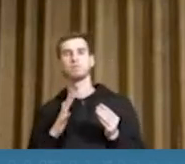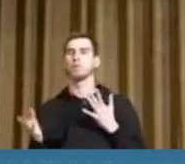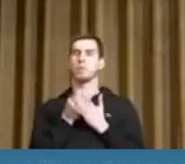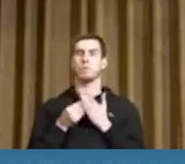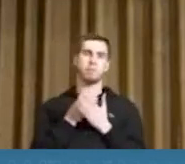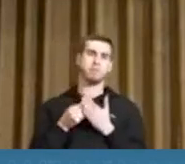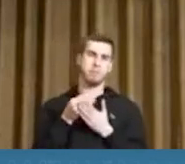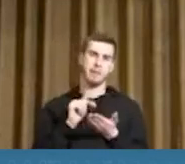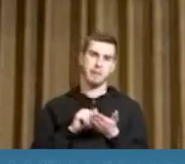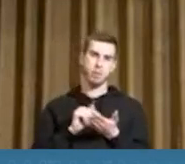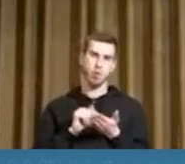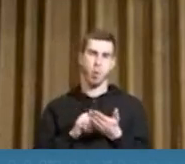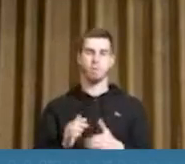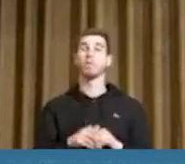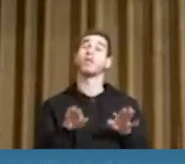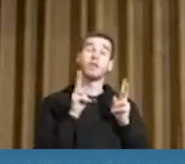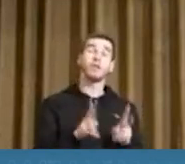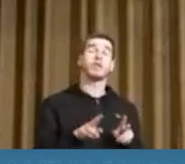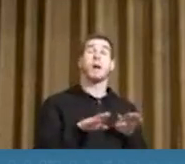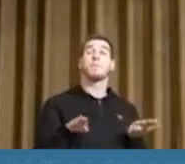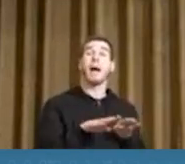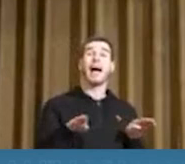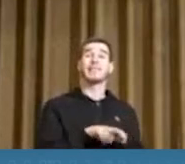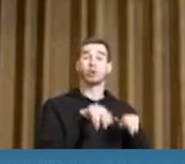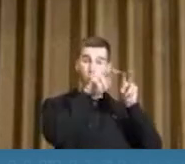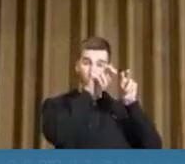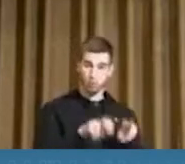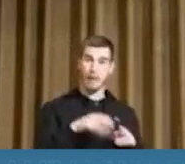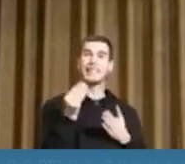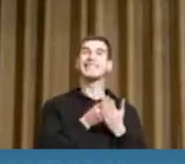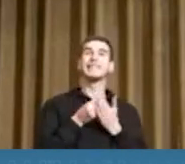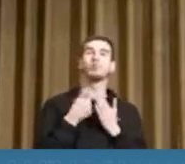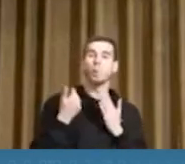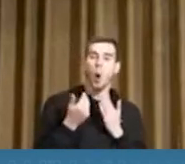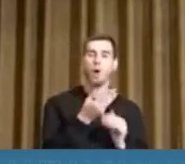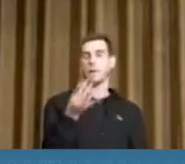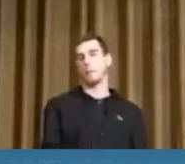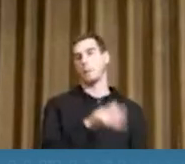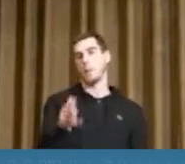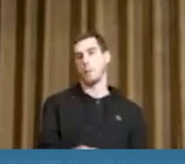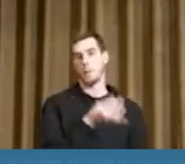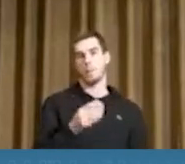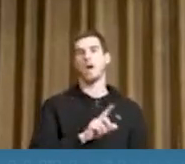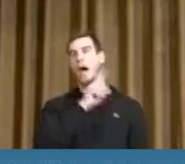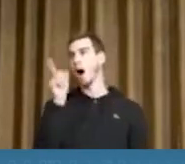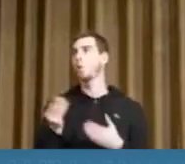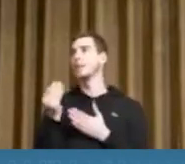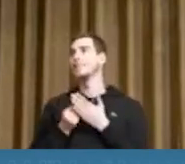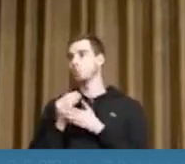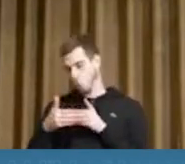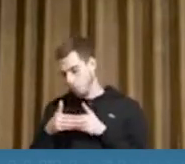betreffen. Bei der Basisuntersuchung, wir haben eine geringere Symptomhäufigkeit, teilweise auch eine geringere Symptomdauer bei